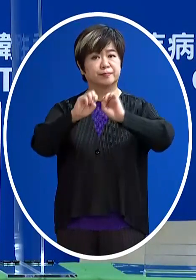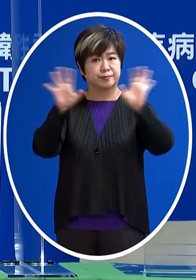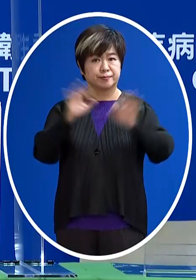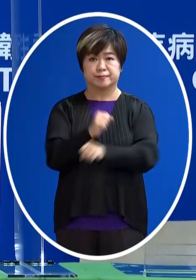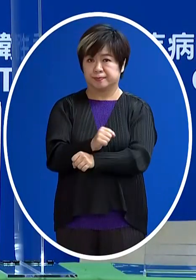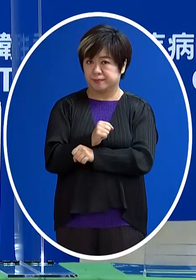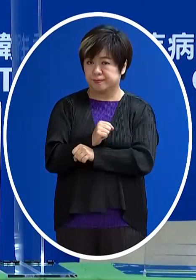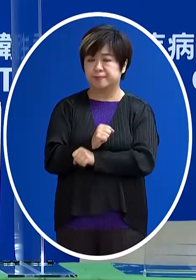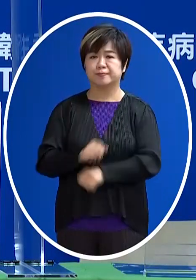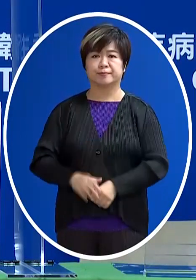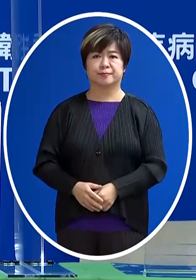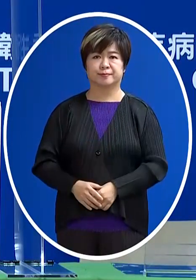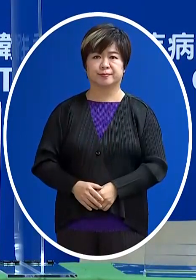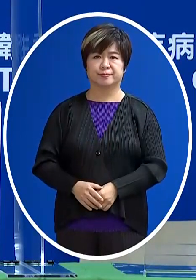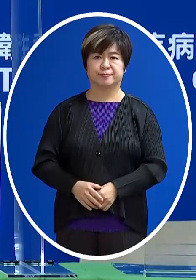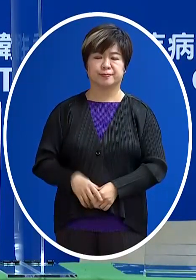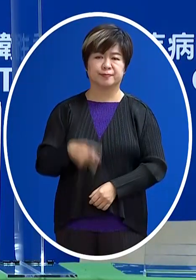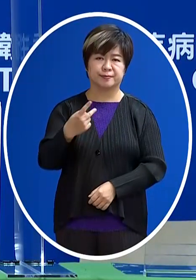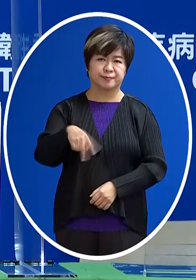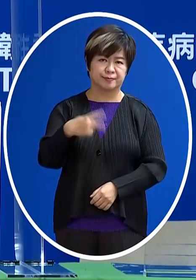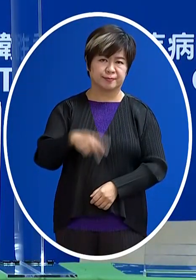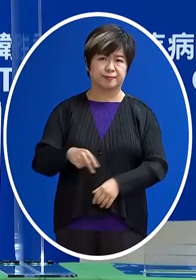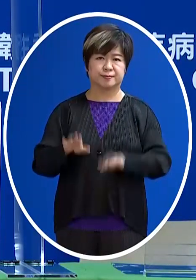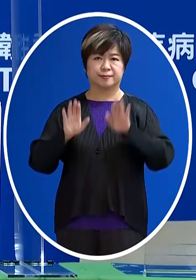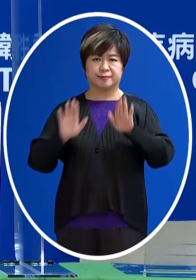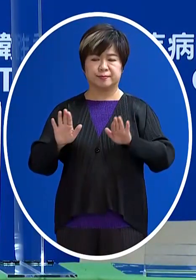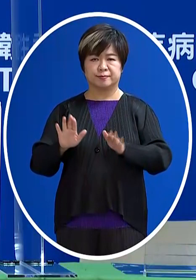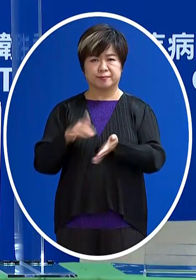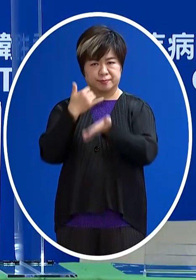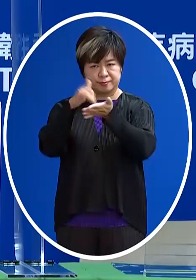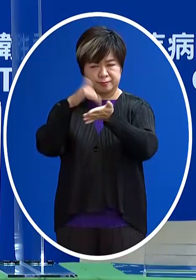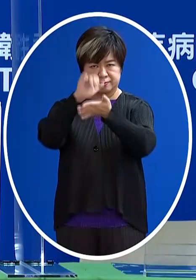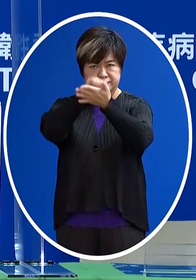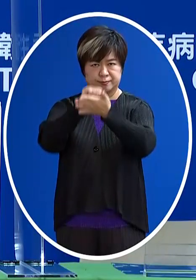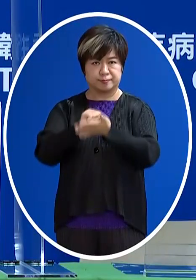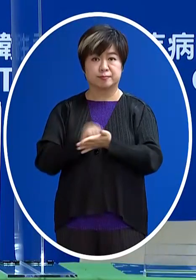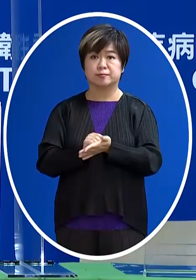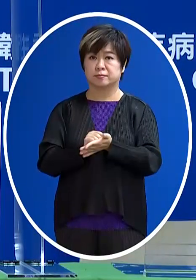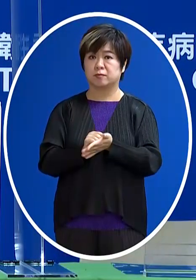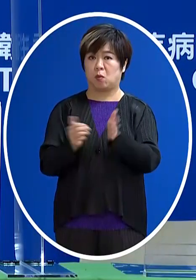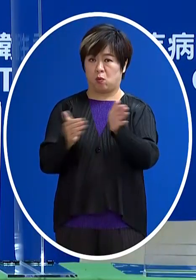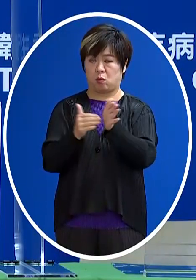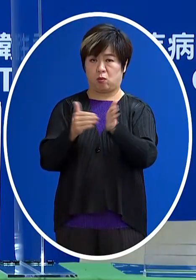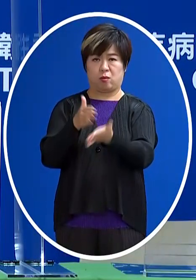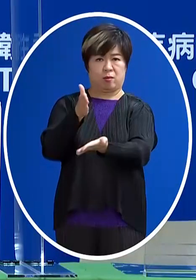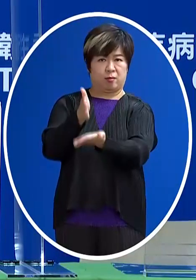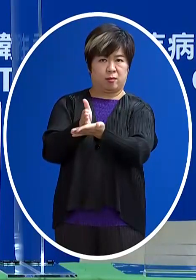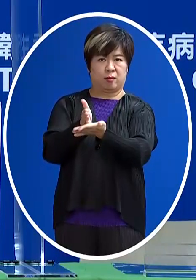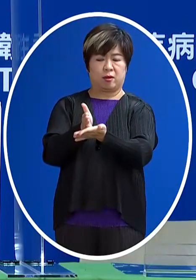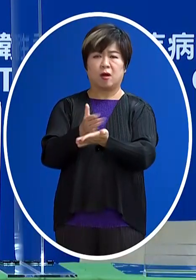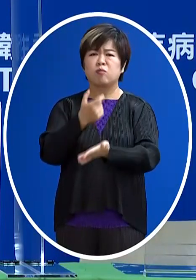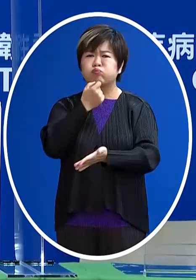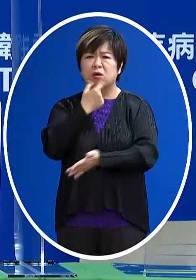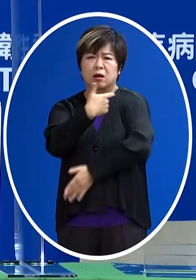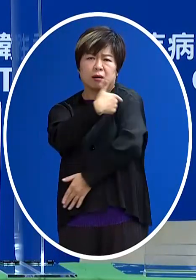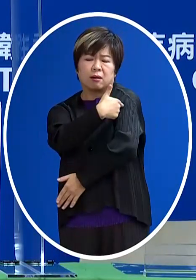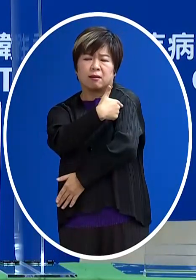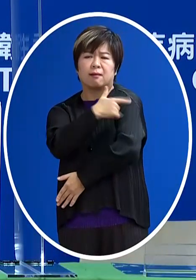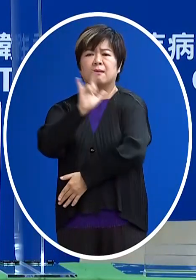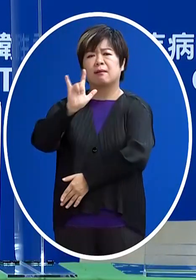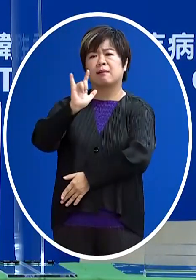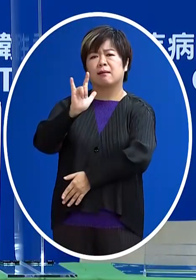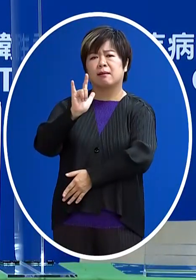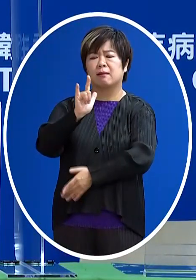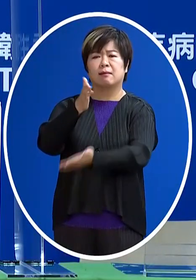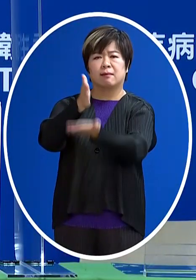外因为我们今天结算之后会先暂停这个医院登记哦，就是因为我们